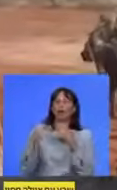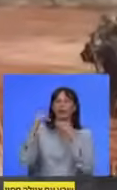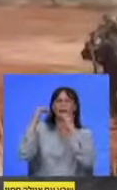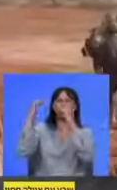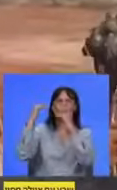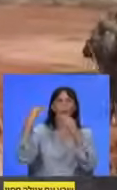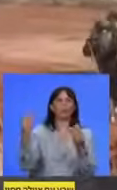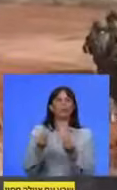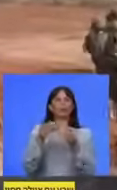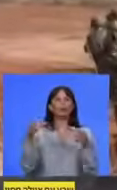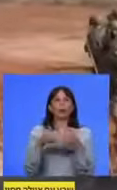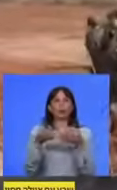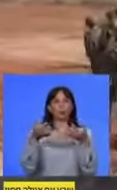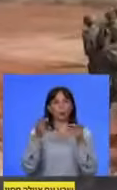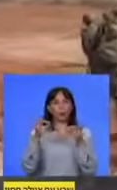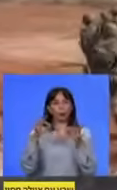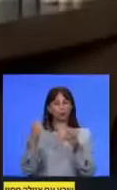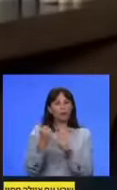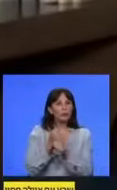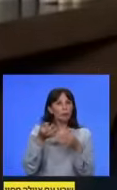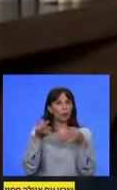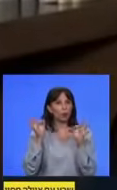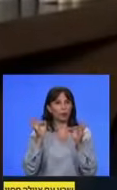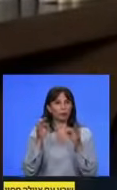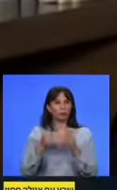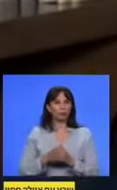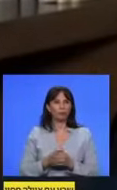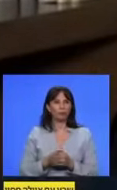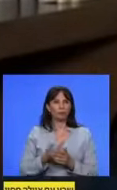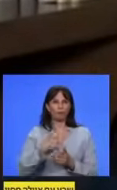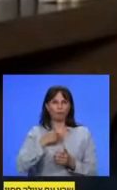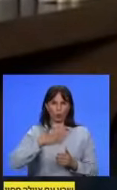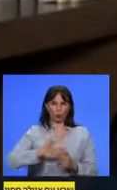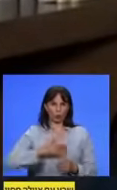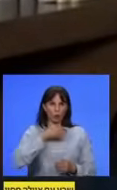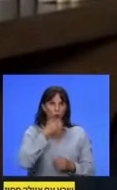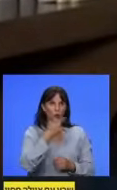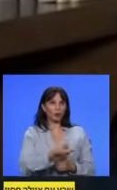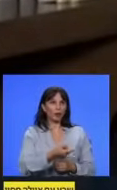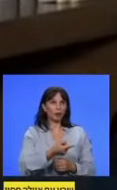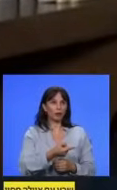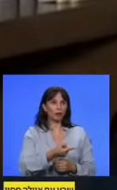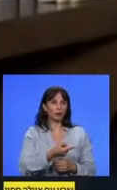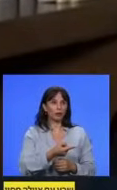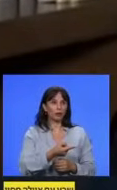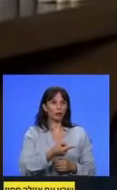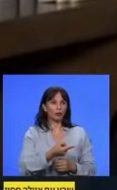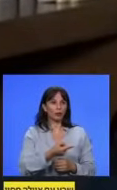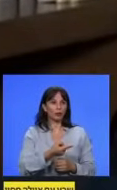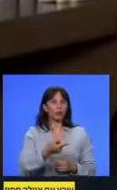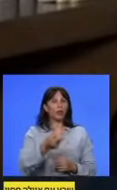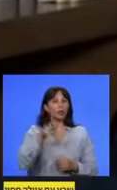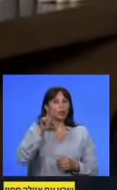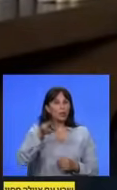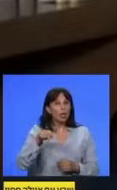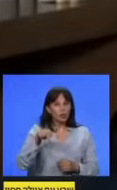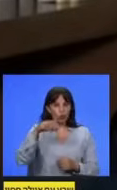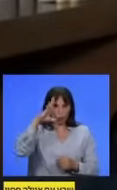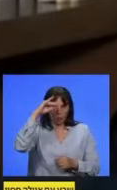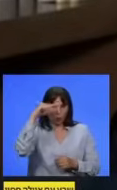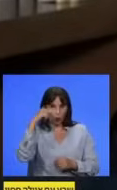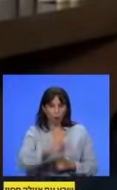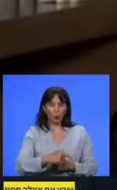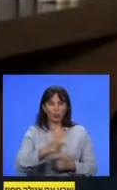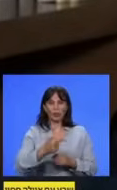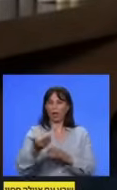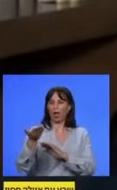שמשתמש ביחידות מיוחדות למבצעים מיוחדים. אני רוצה לשאול אותך שאלה. האם יש לו את העבר הצבאי